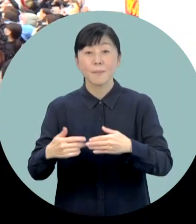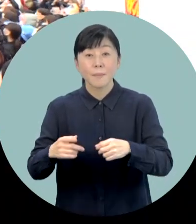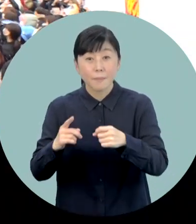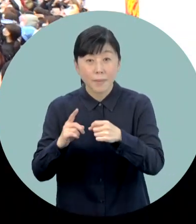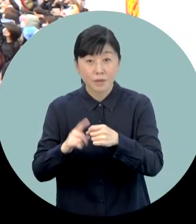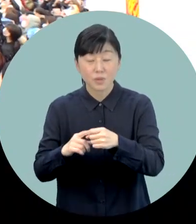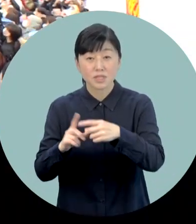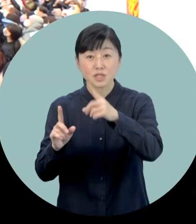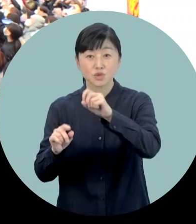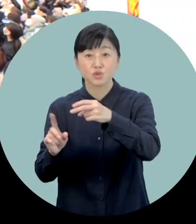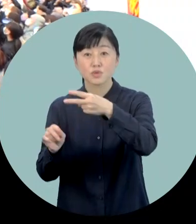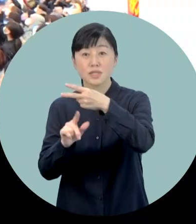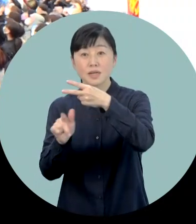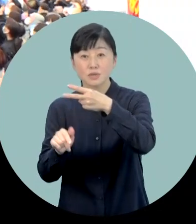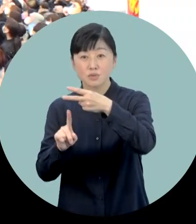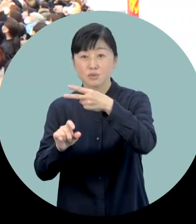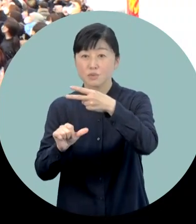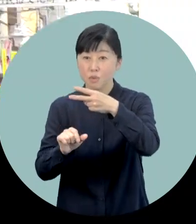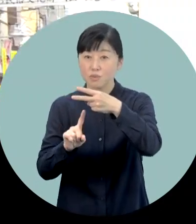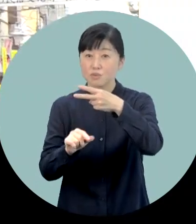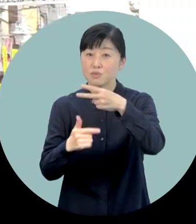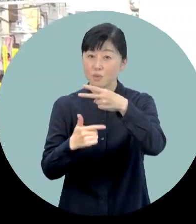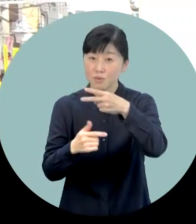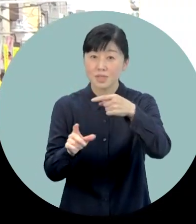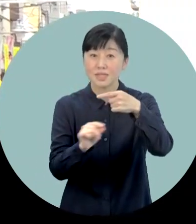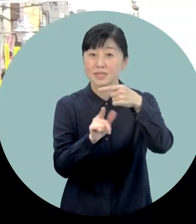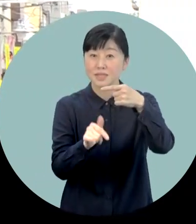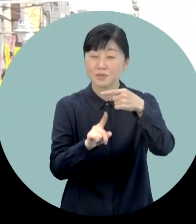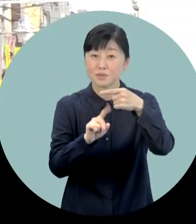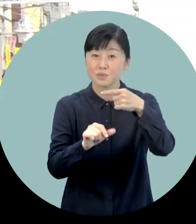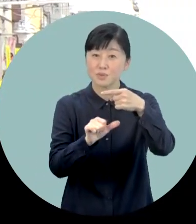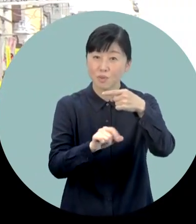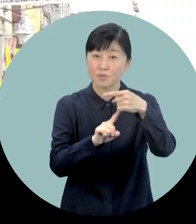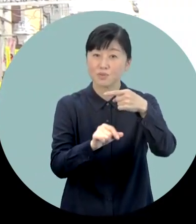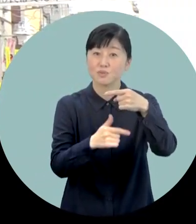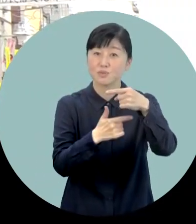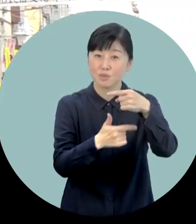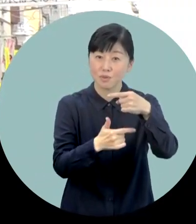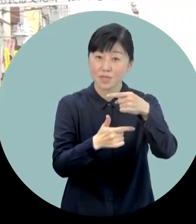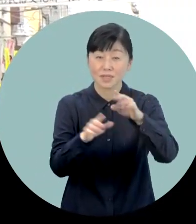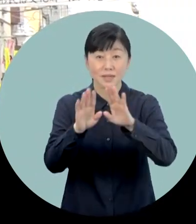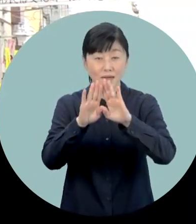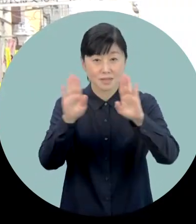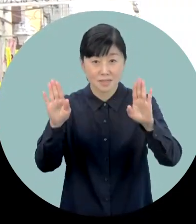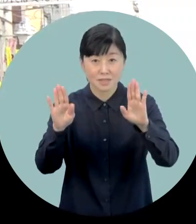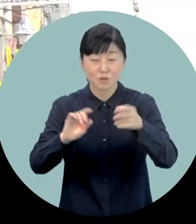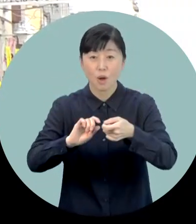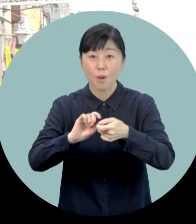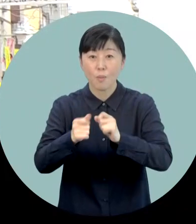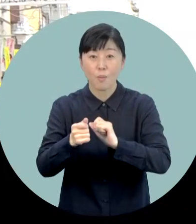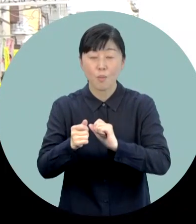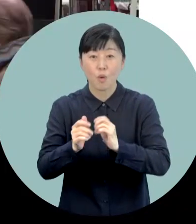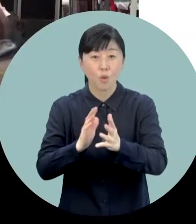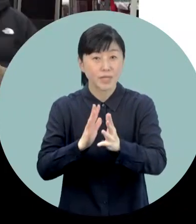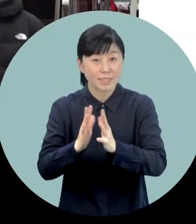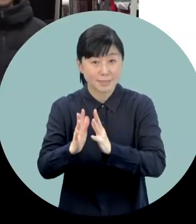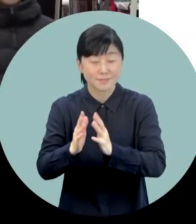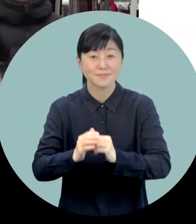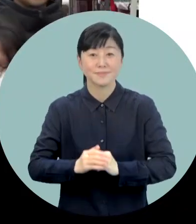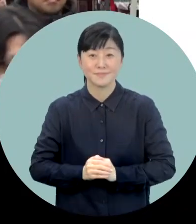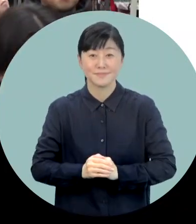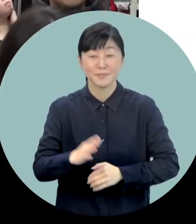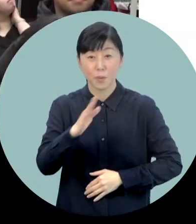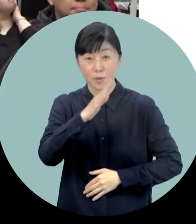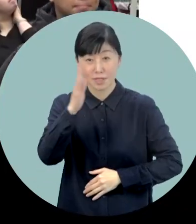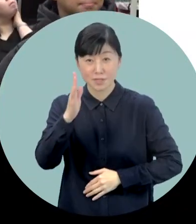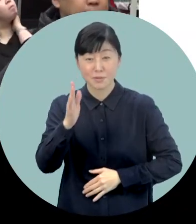毎年12月と1月の15日と16日に開催される世田谷のボロ市。当